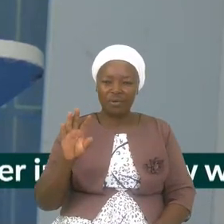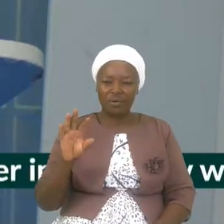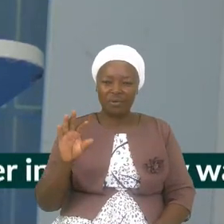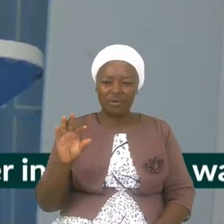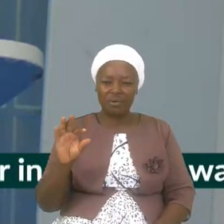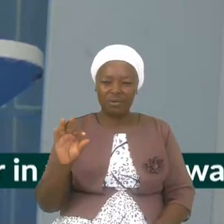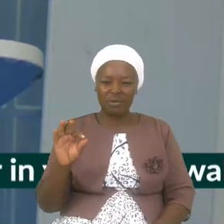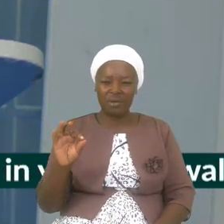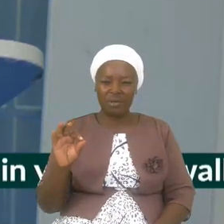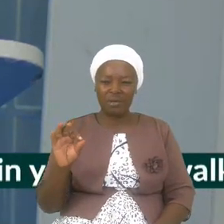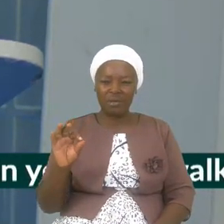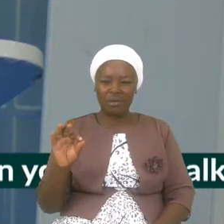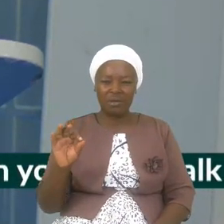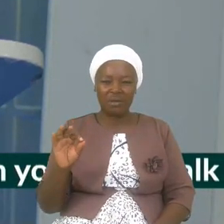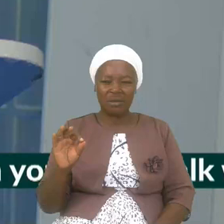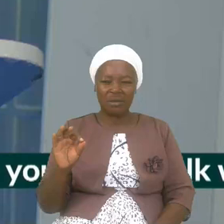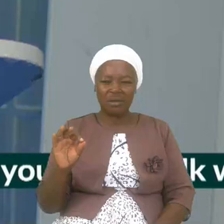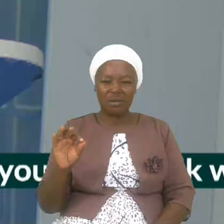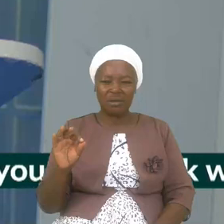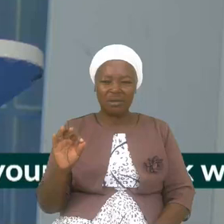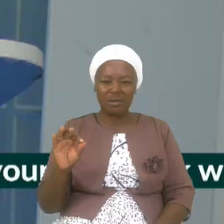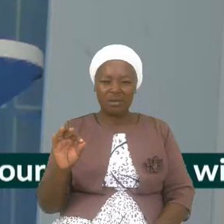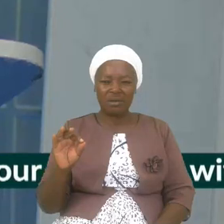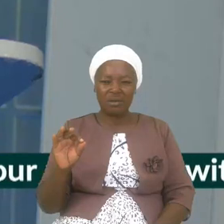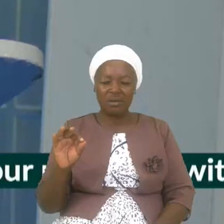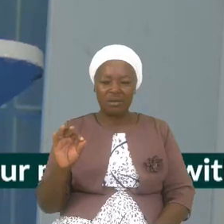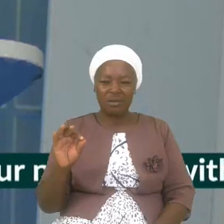92, 63.